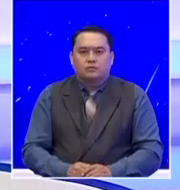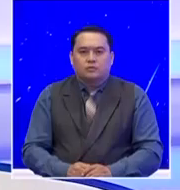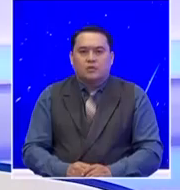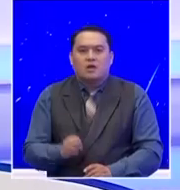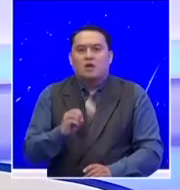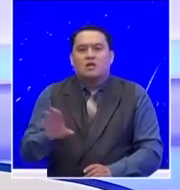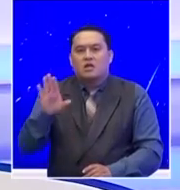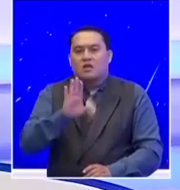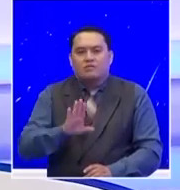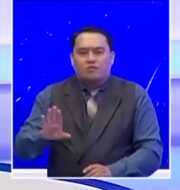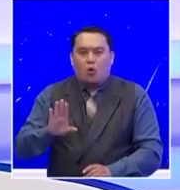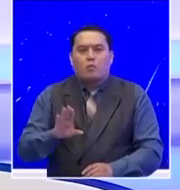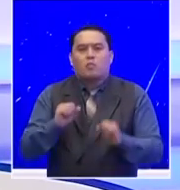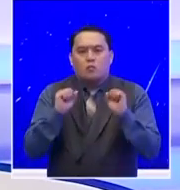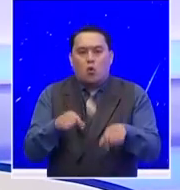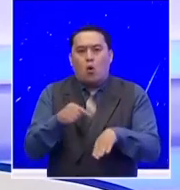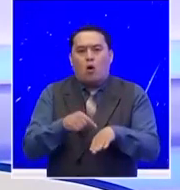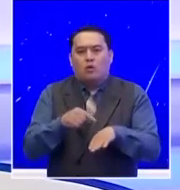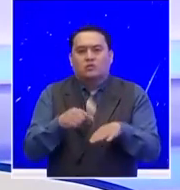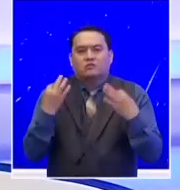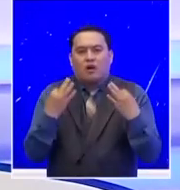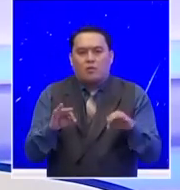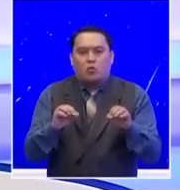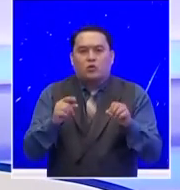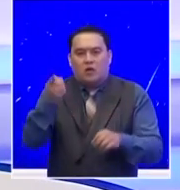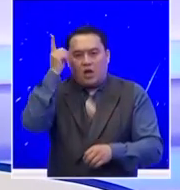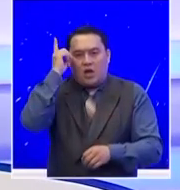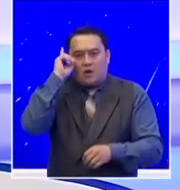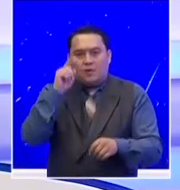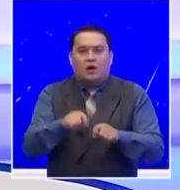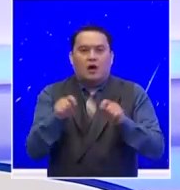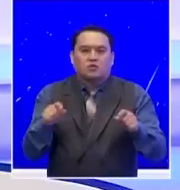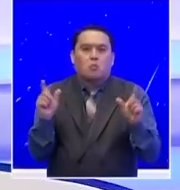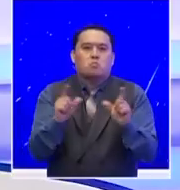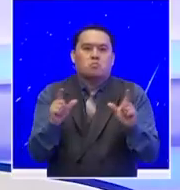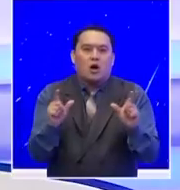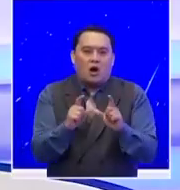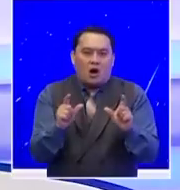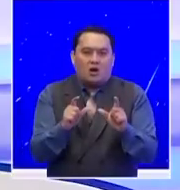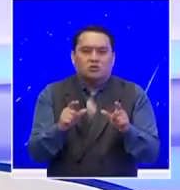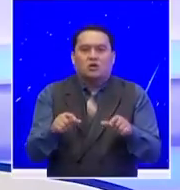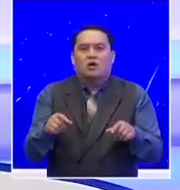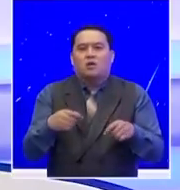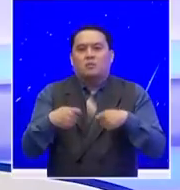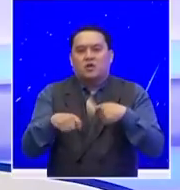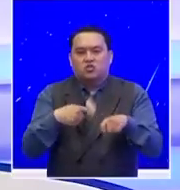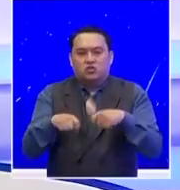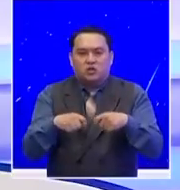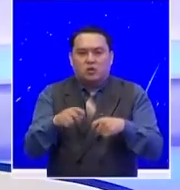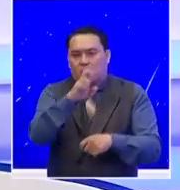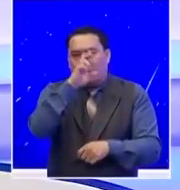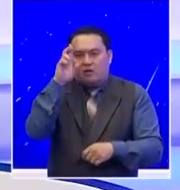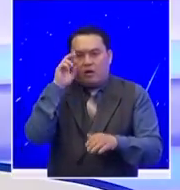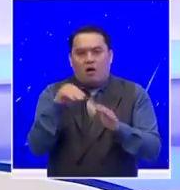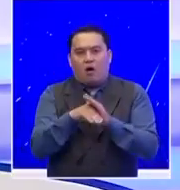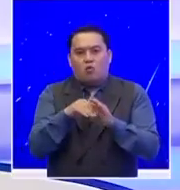Жители ряда стран Европы могут ощутить вкус свободы. В Германии открыты небольшие магазины, книжные лавки, автосалоны, библиотеки и архивы